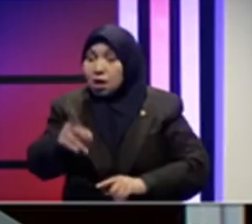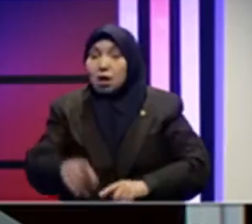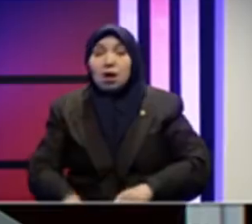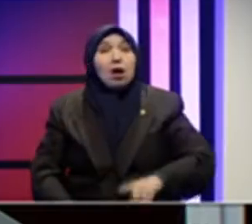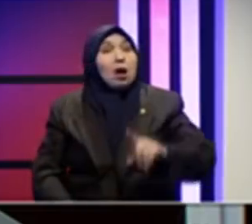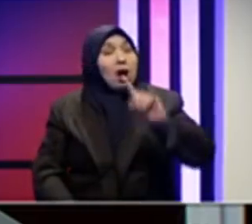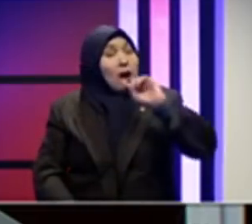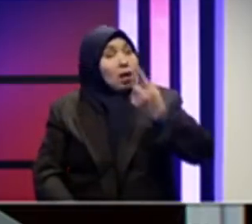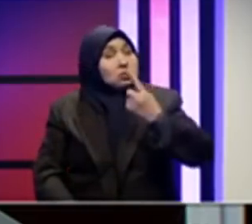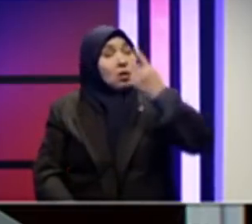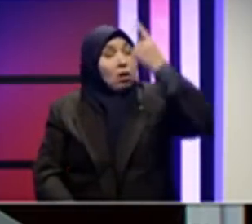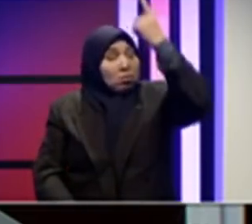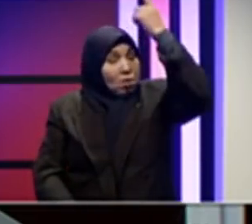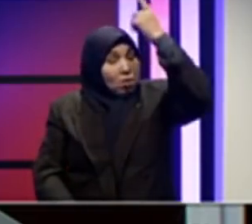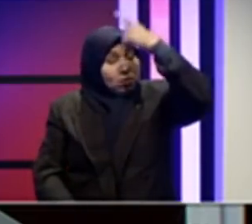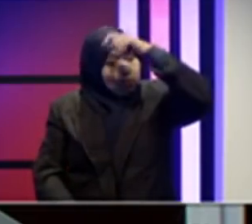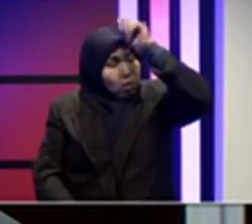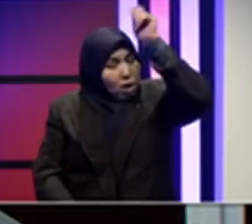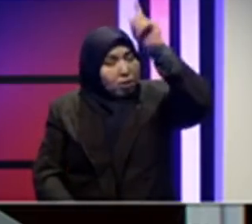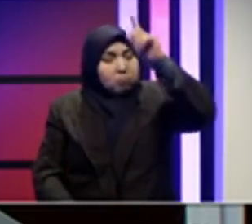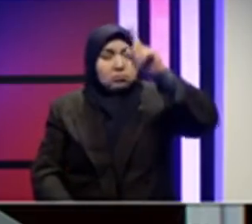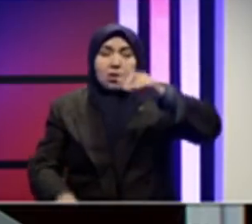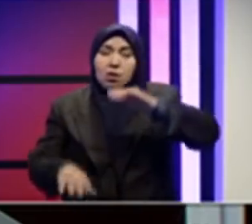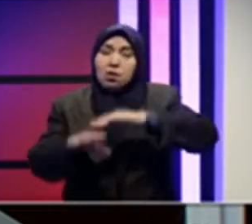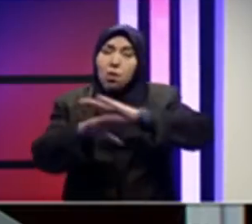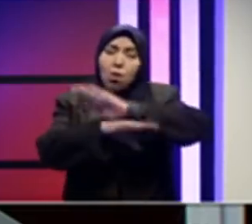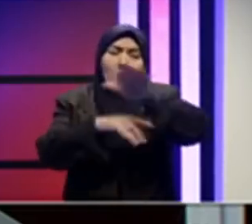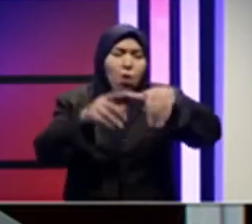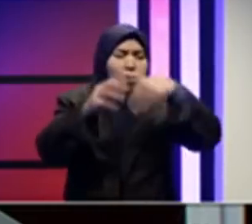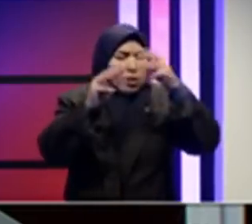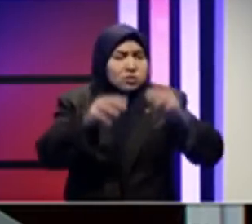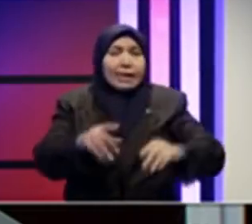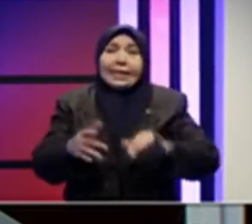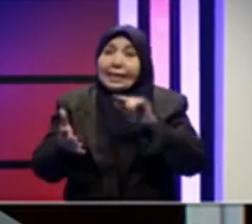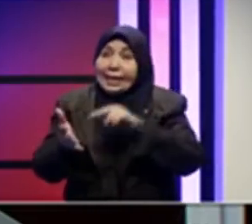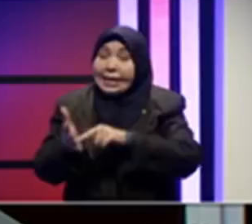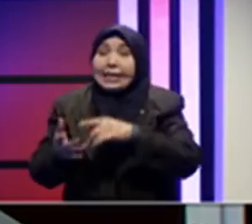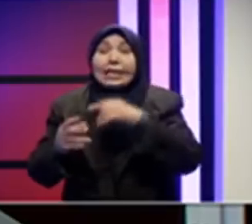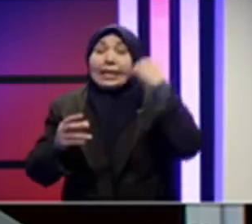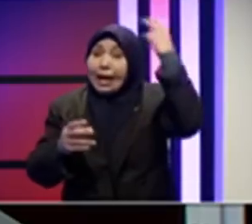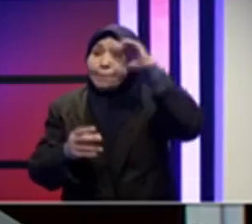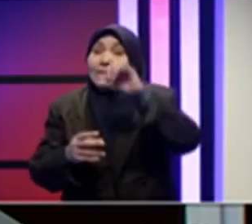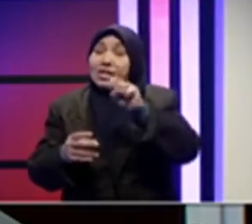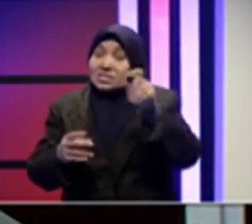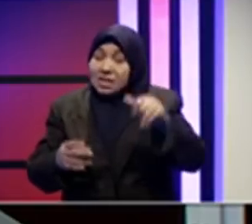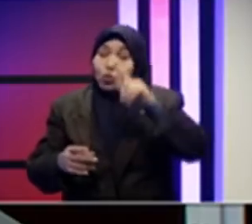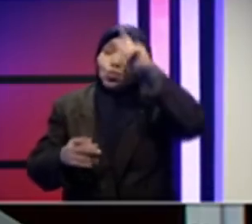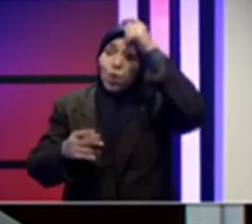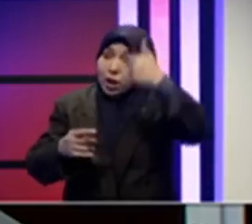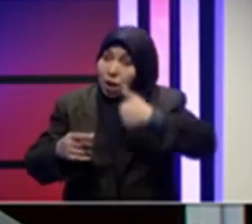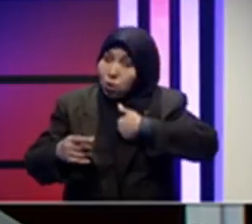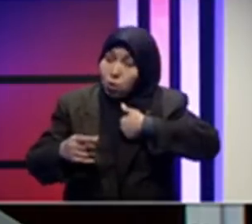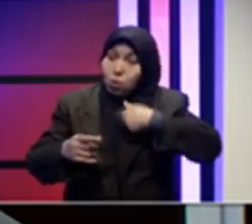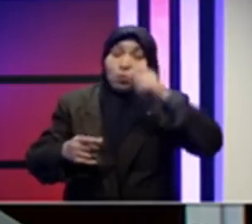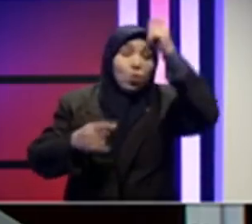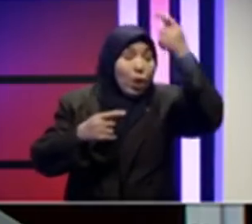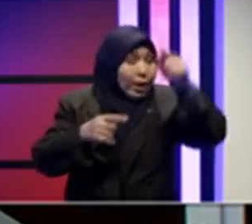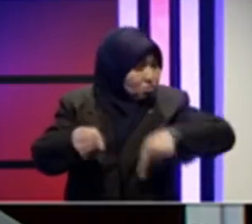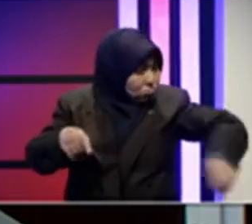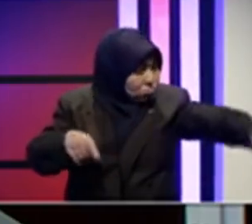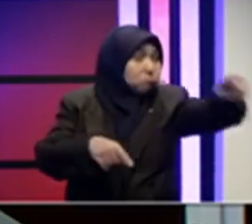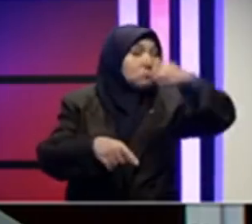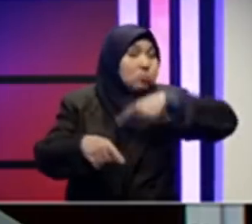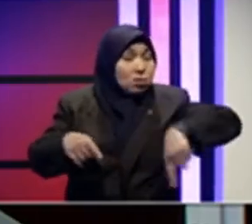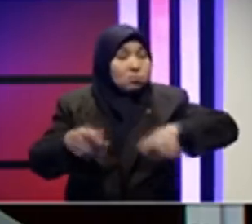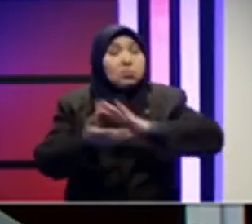dialah Tuhanku dan Tuhanmu, maka beribadahlah. Nabi Isa menyatakan bahawa apa? Tuhanku, Tuhan kamu.